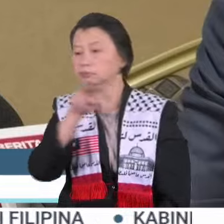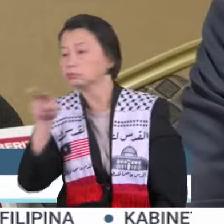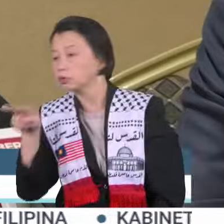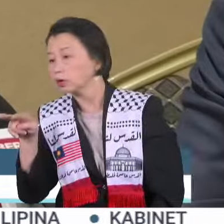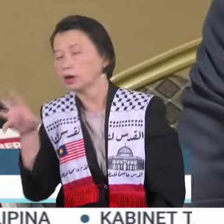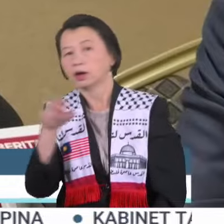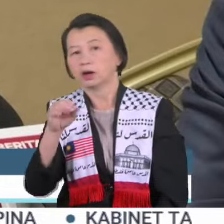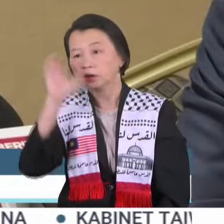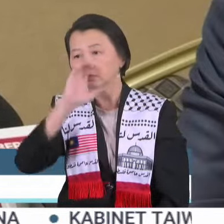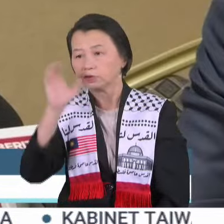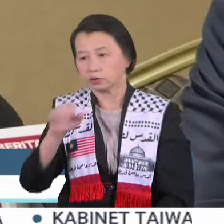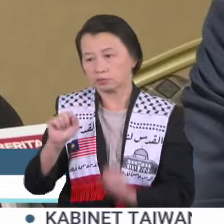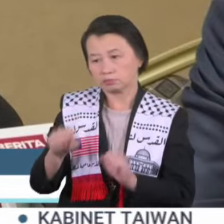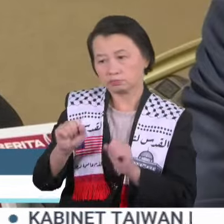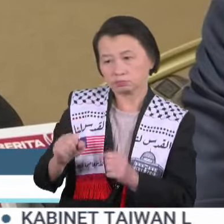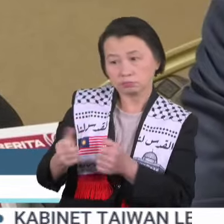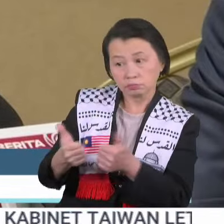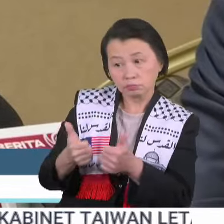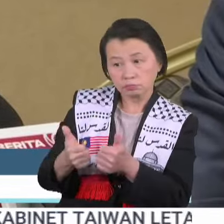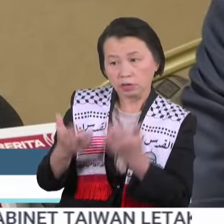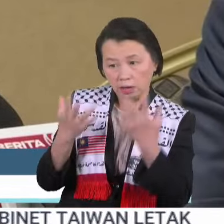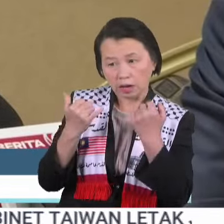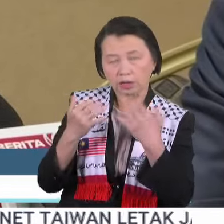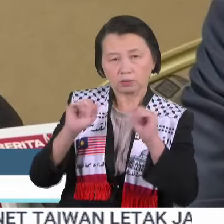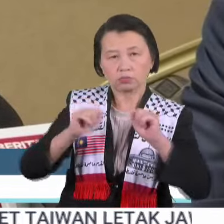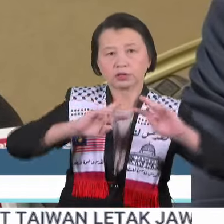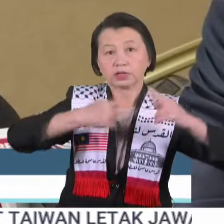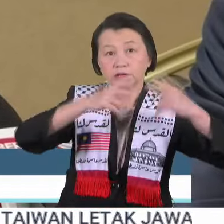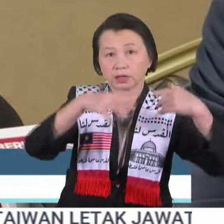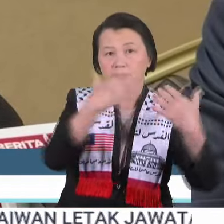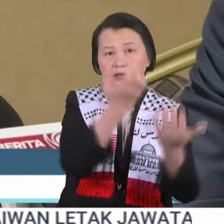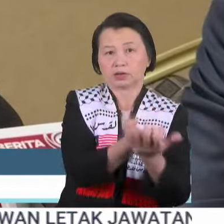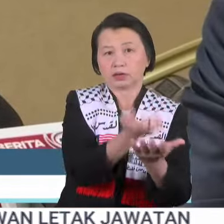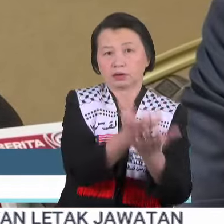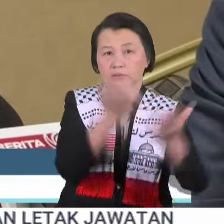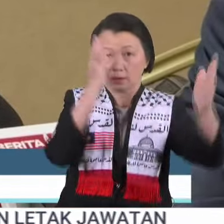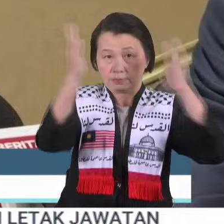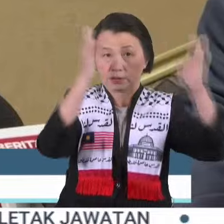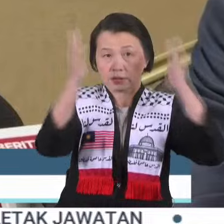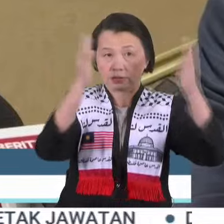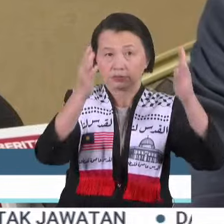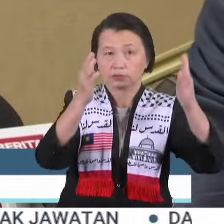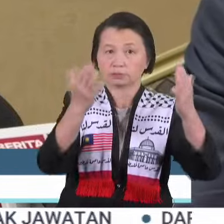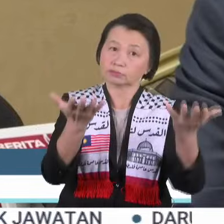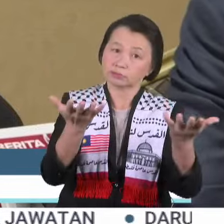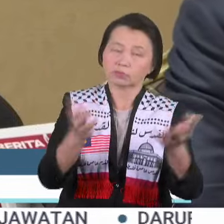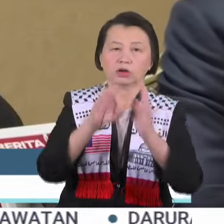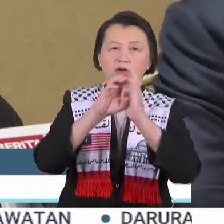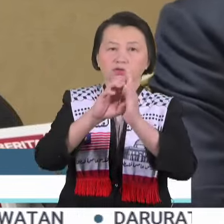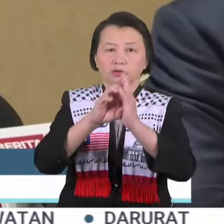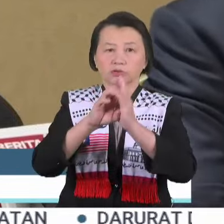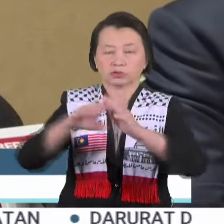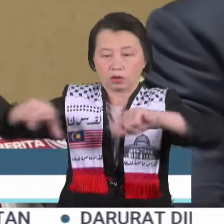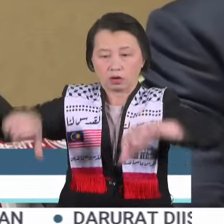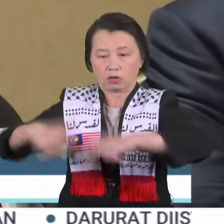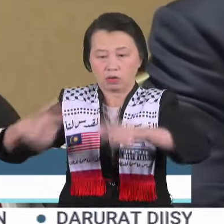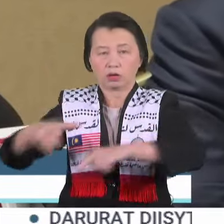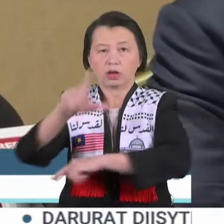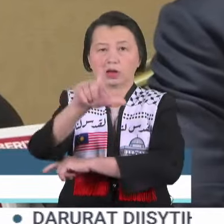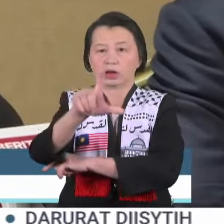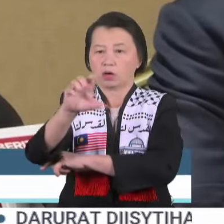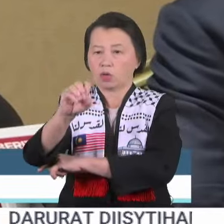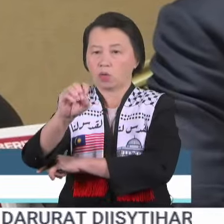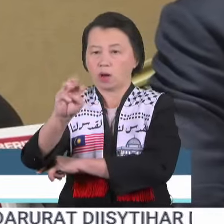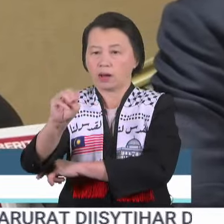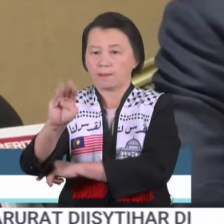mencari upaya supaya dapat ditingkatkan ekonomi Malaysia. Umpamanya ya, dari segi pelombongan,